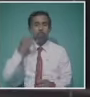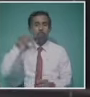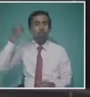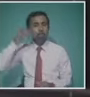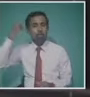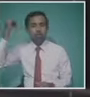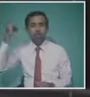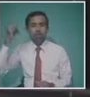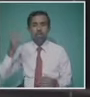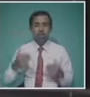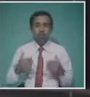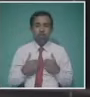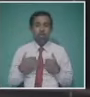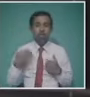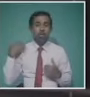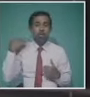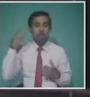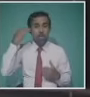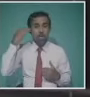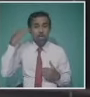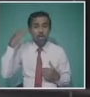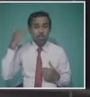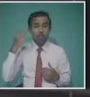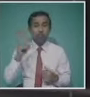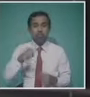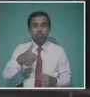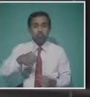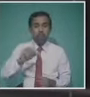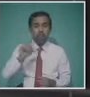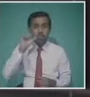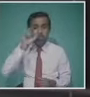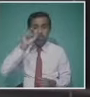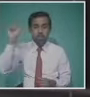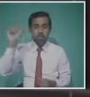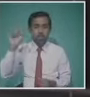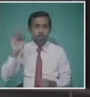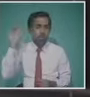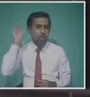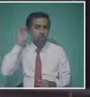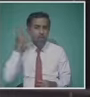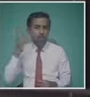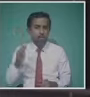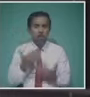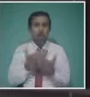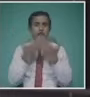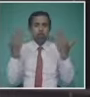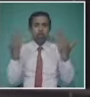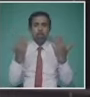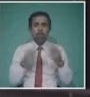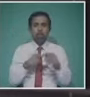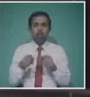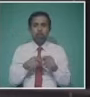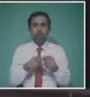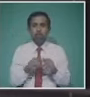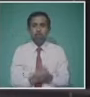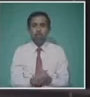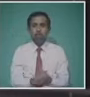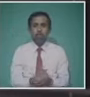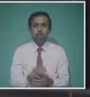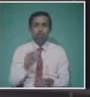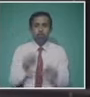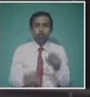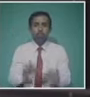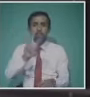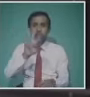කරමින් අපේ සහෝදරියන්ගේ සුව දුක් සොයාගන්න මම දැනගන්න ලැබුණා පත්තරවල ගියා වගේ 30